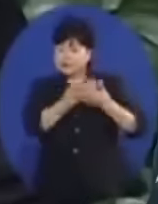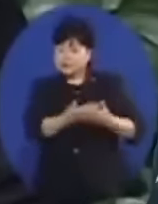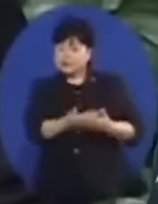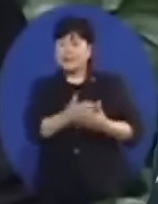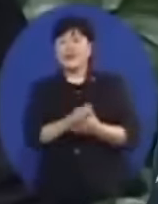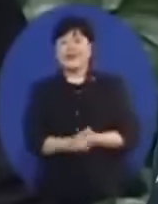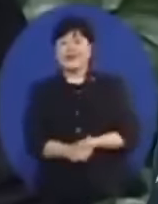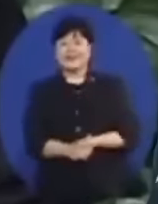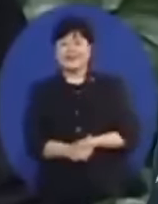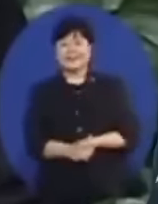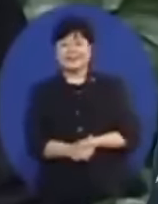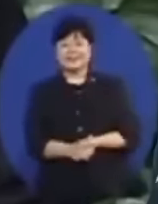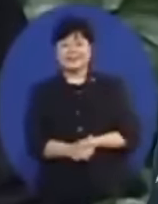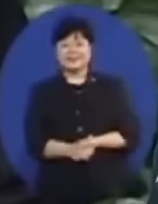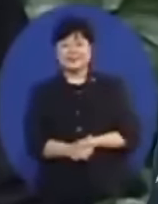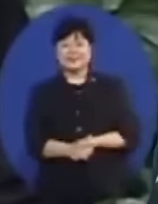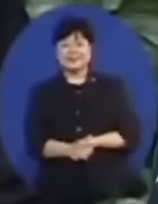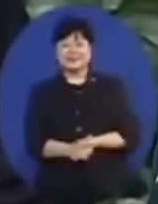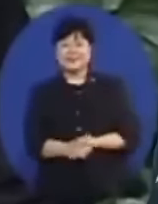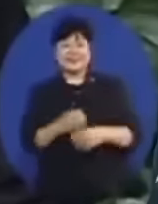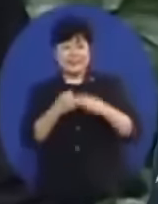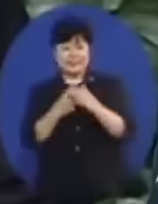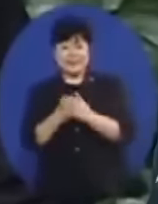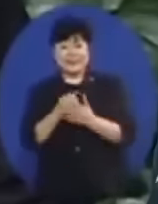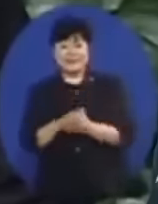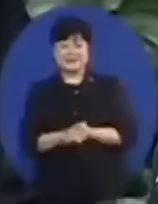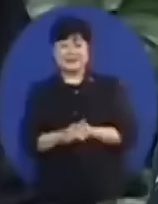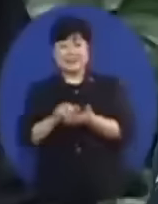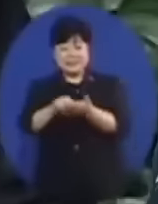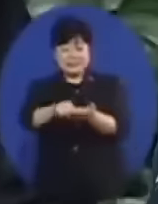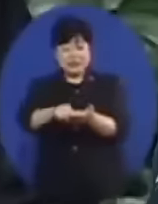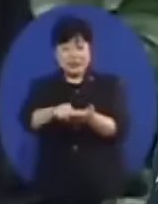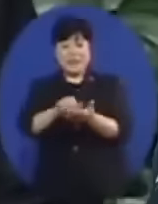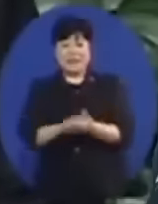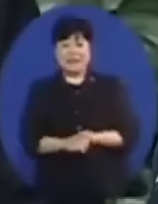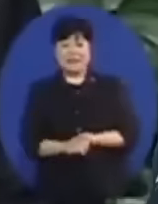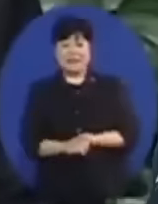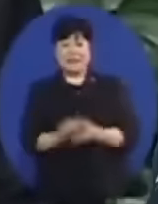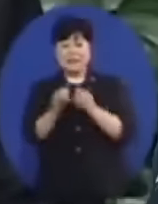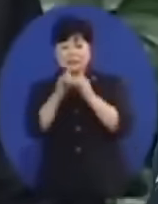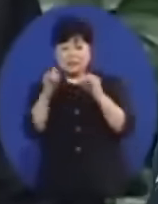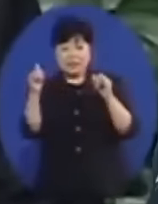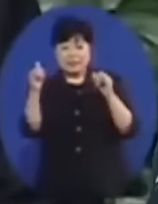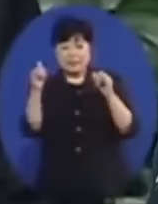문장을 완성할 수 있었습니다. 그렇기 때문에 지우개가 인류